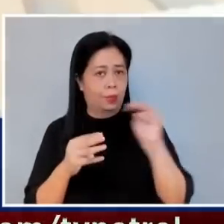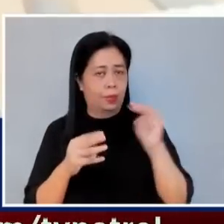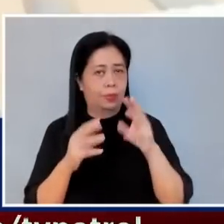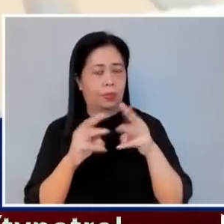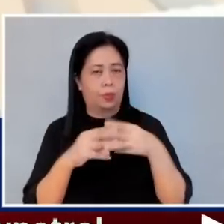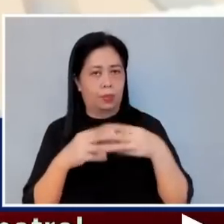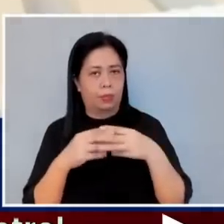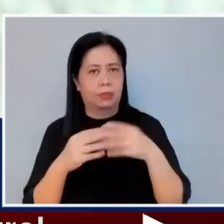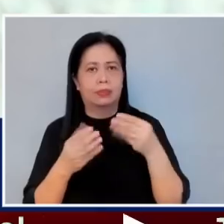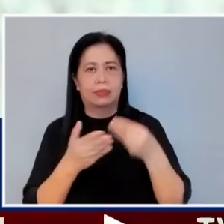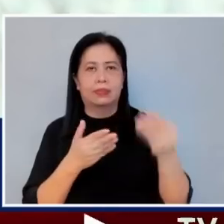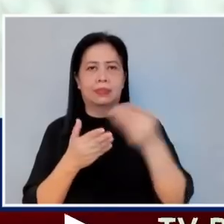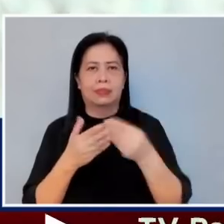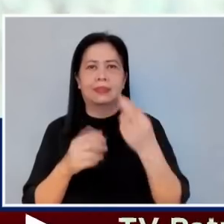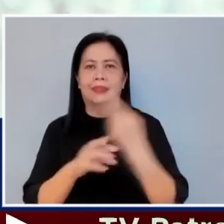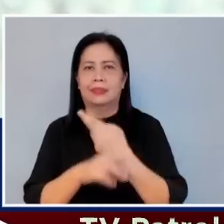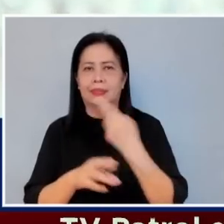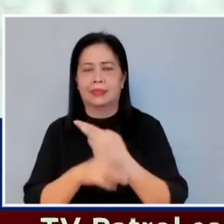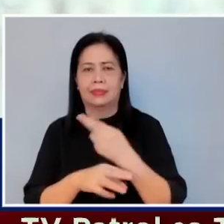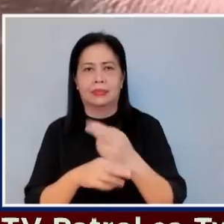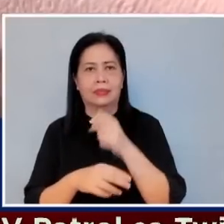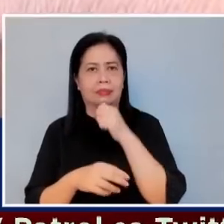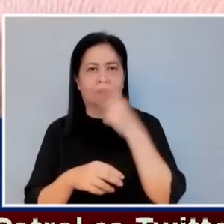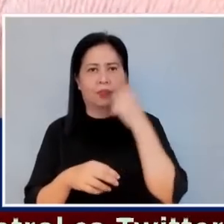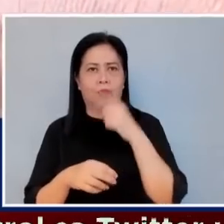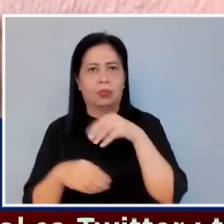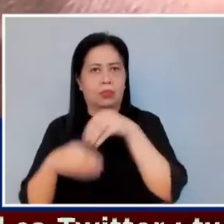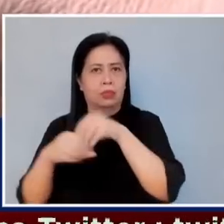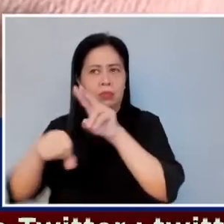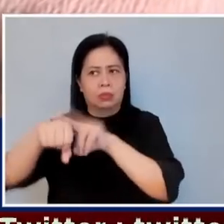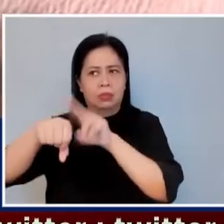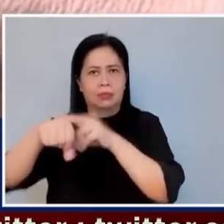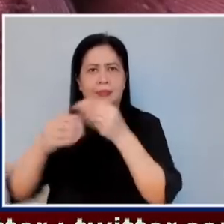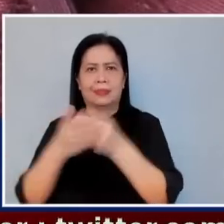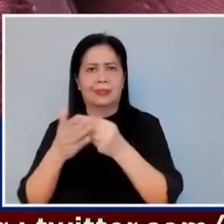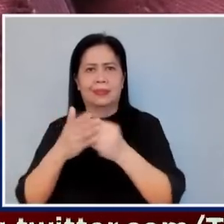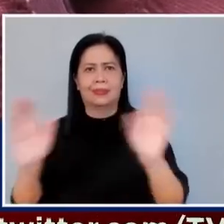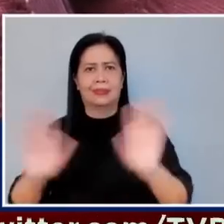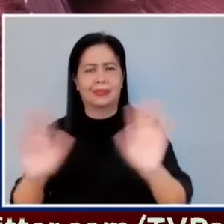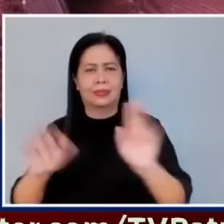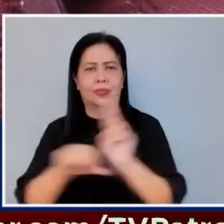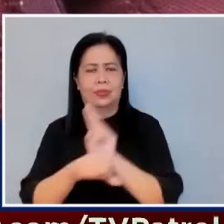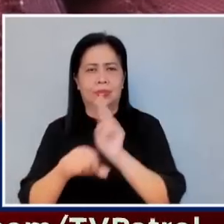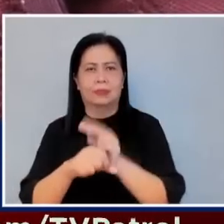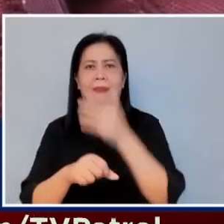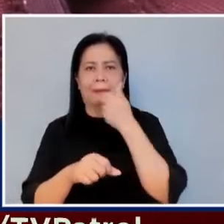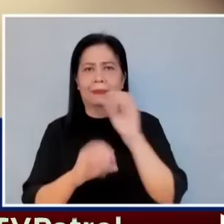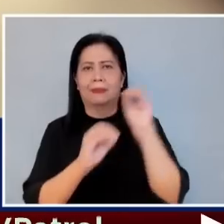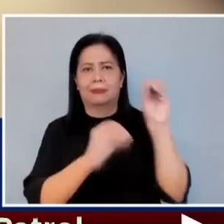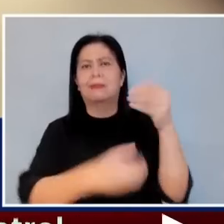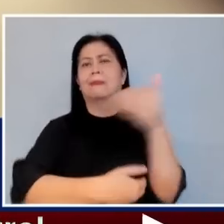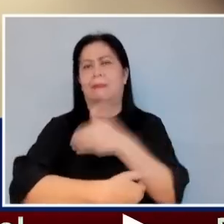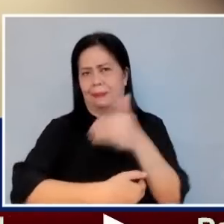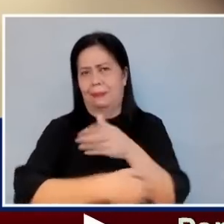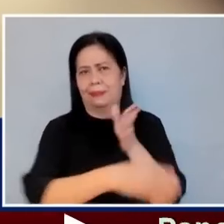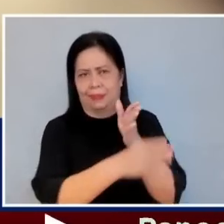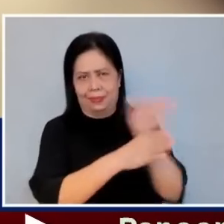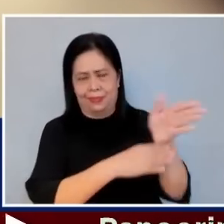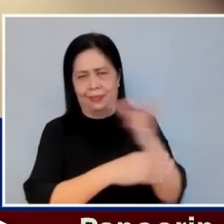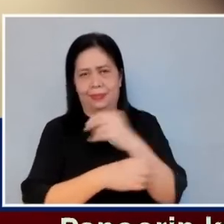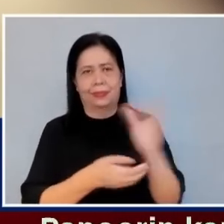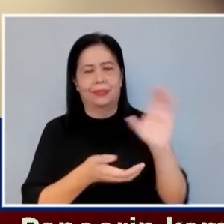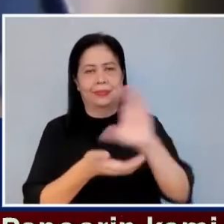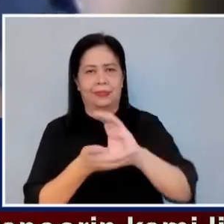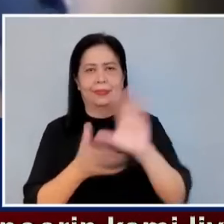regular na gastusin lang at hindi para sa pag-iimpok o pag-invest na mas magandang gawin sa mga banko at mga